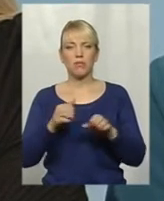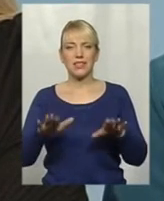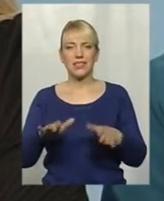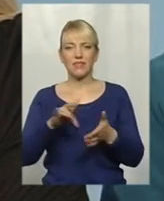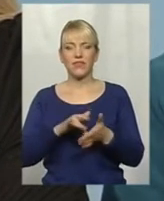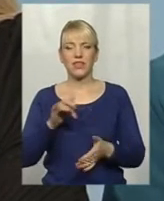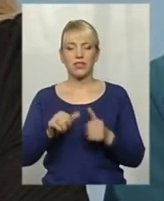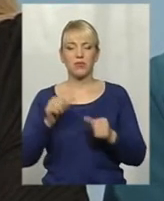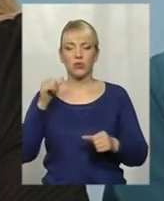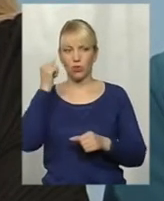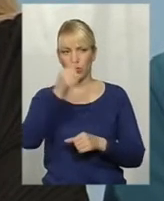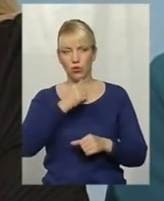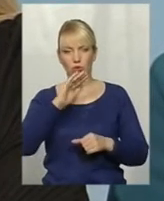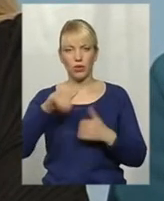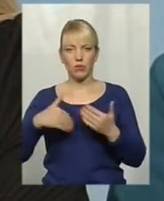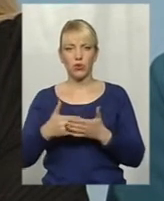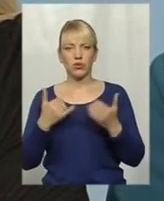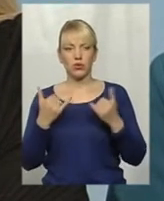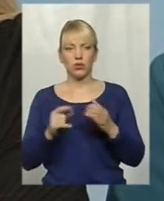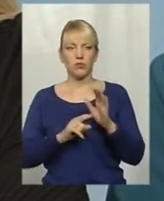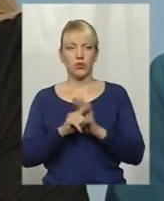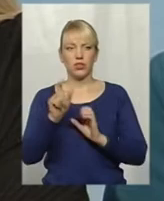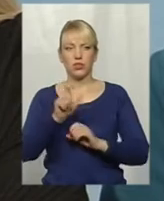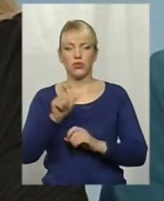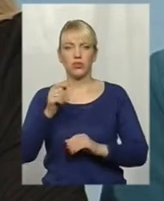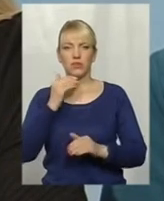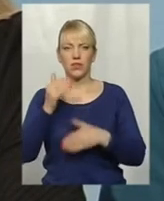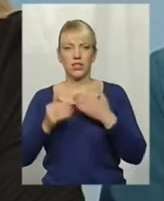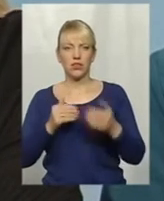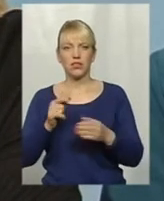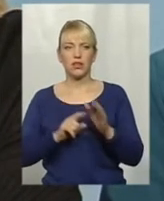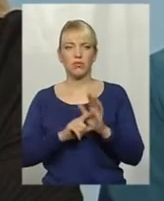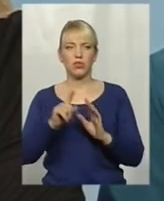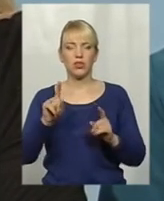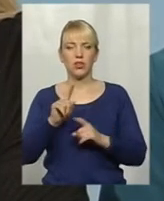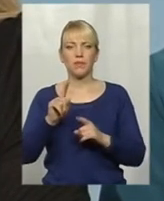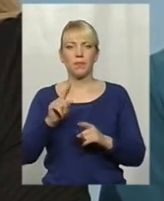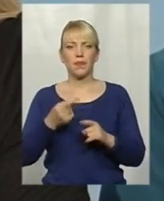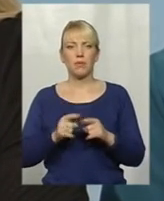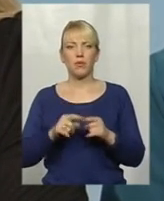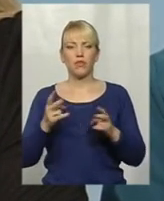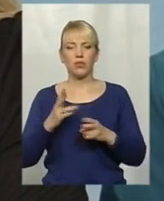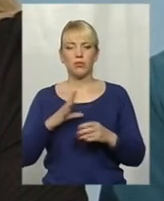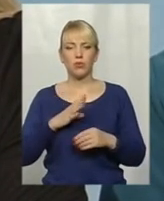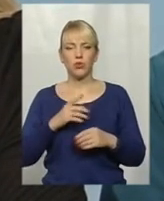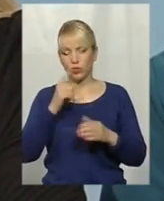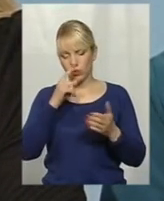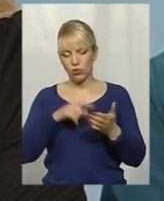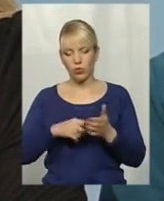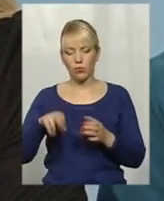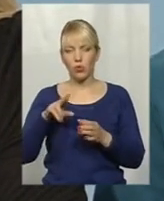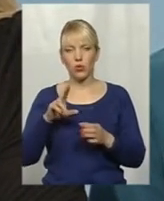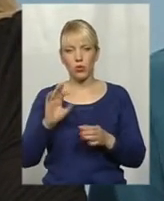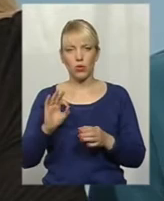минулого року і по сьогодні, до нас почали звертатися громадяни і вбачали, що це має бути доступ до правосуддя, тобто